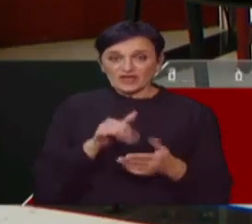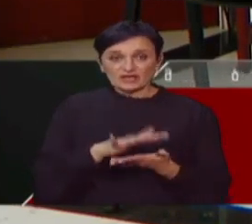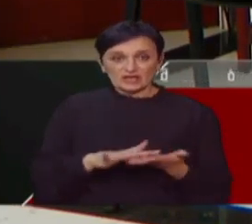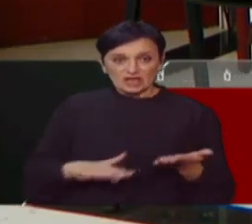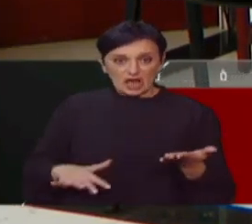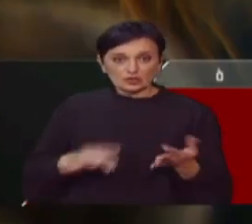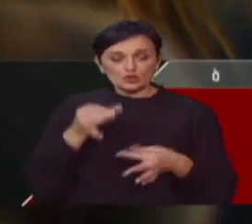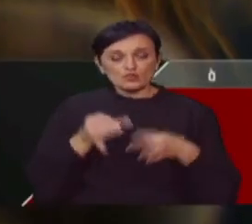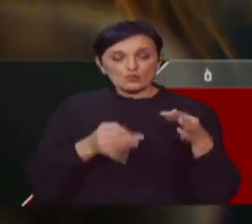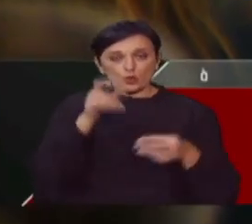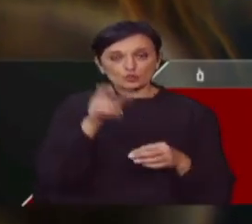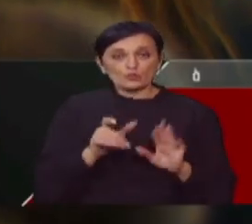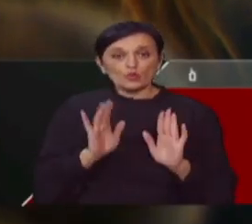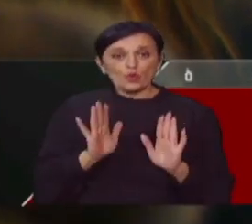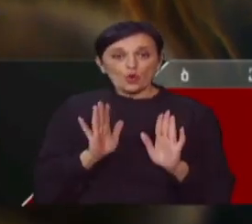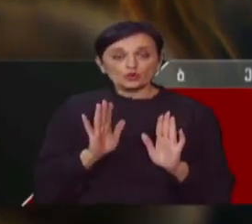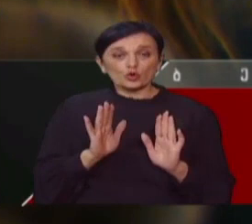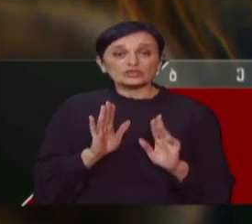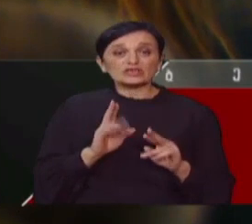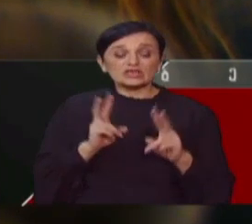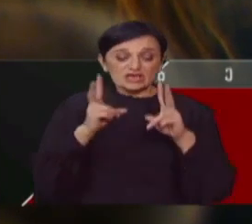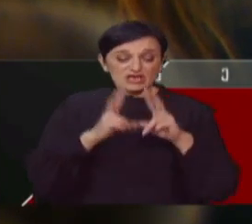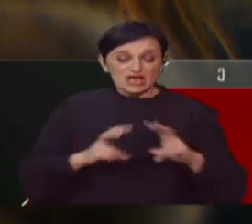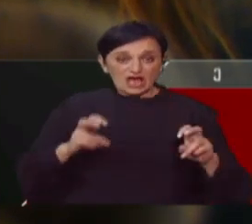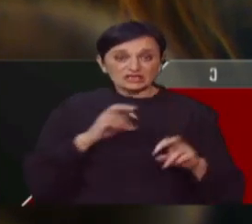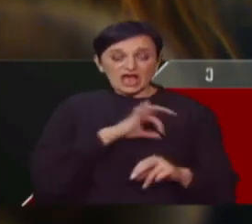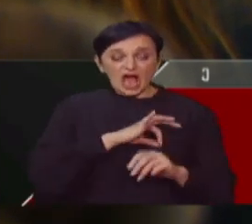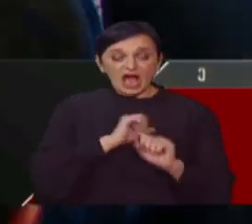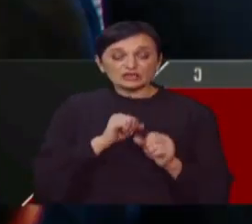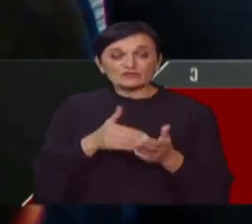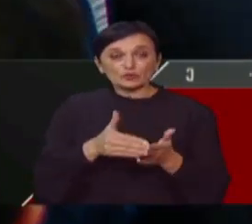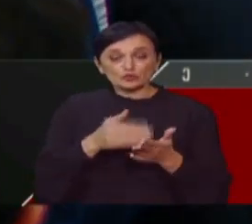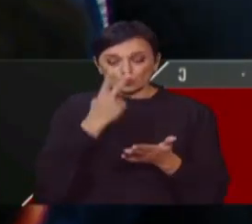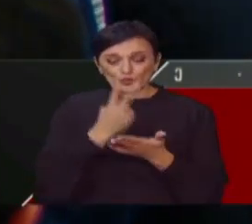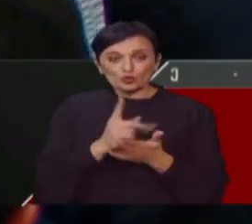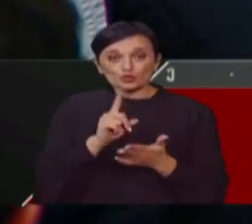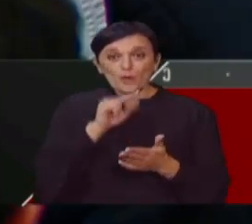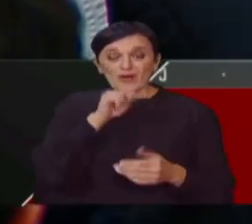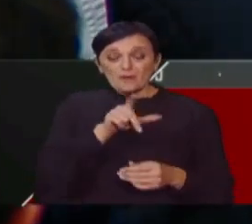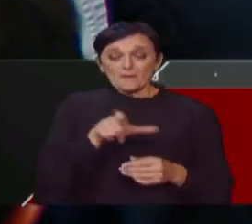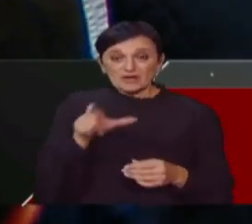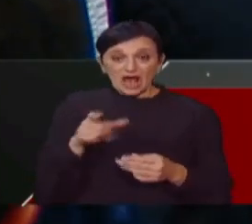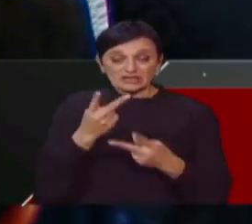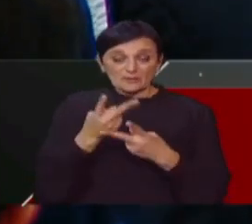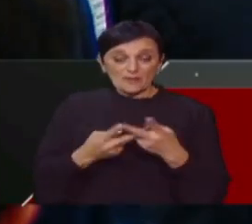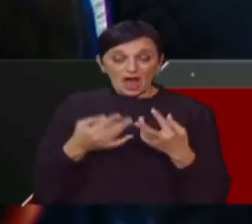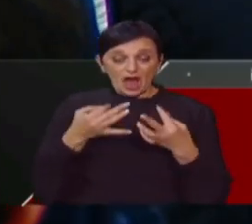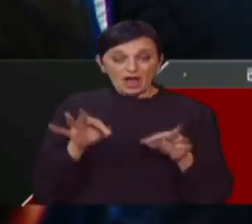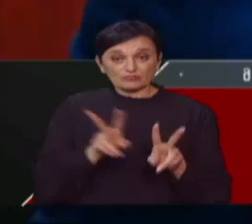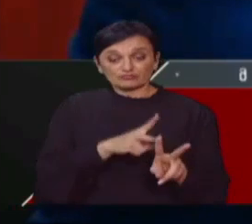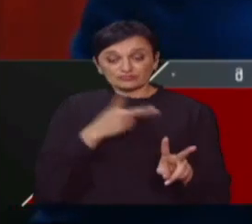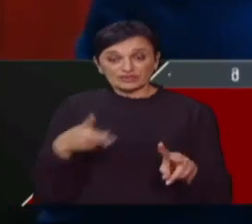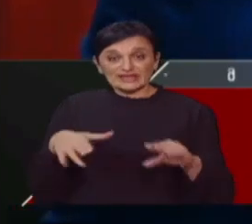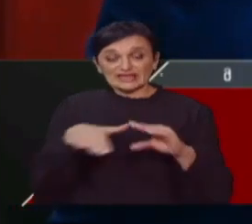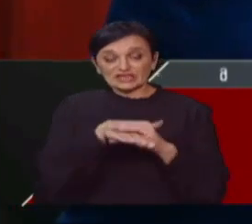გაგრძელდებოდა. მოსამართლემ მხოლოდ აღკვეთი გადასინჯა ადვოკატების შუამდგომლობის მიუხედავად რომ ბრალდებულებს პატიმრობა გირაოთი